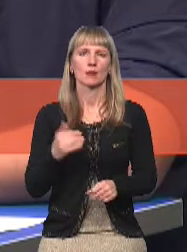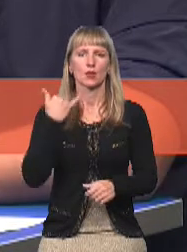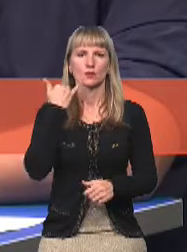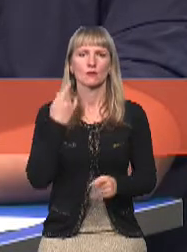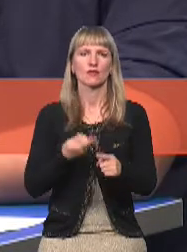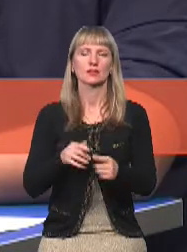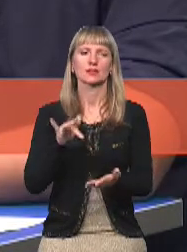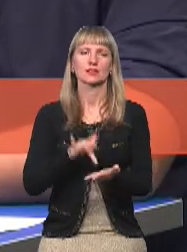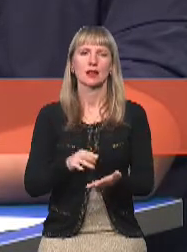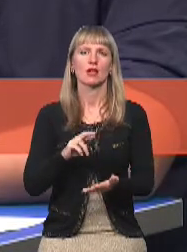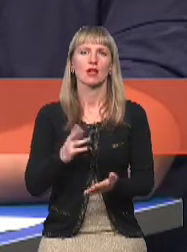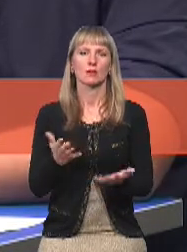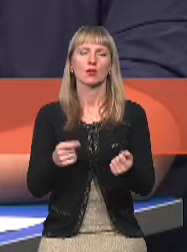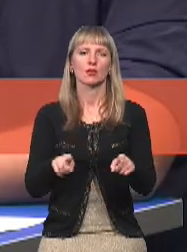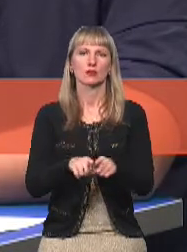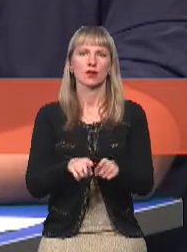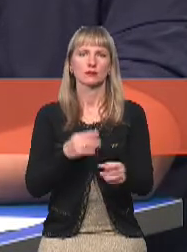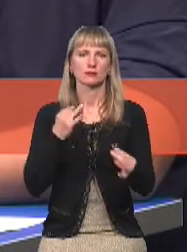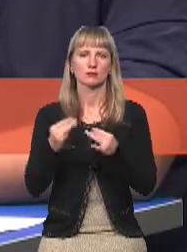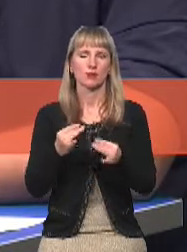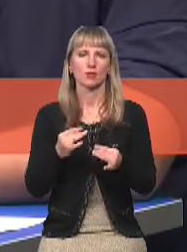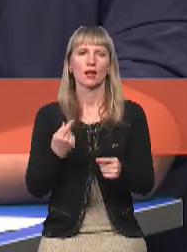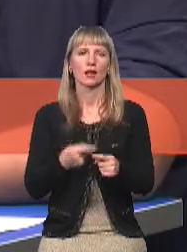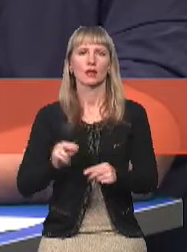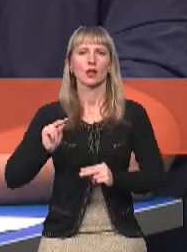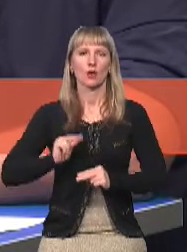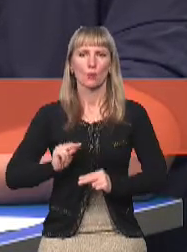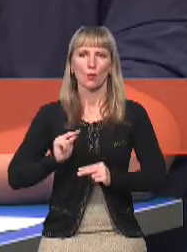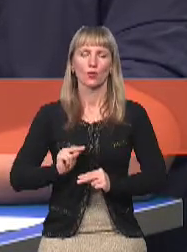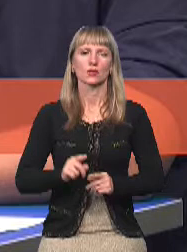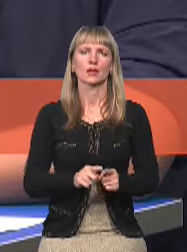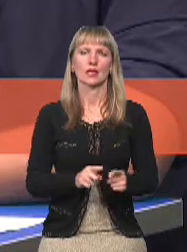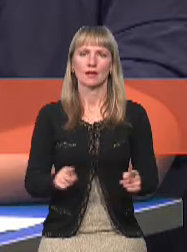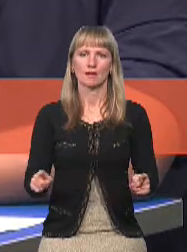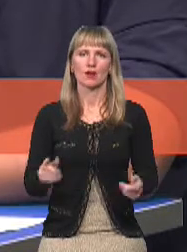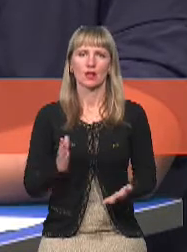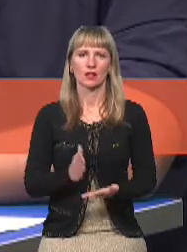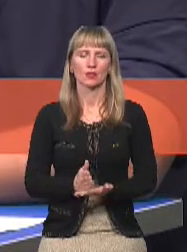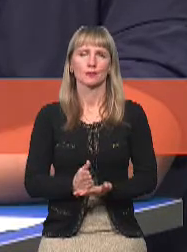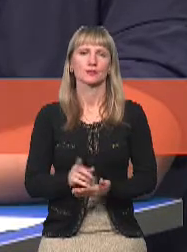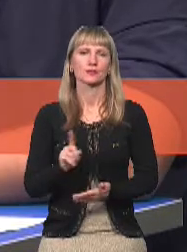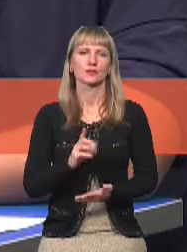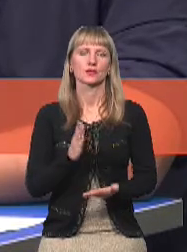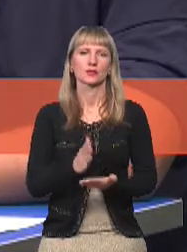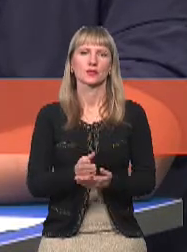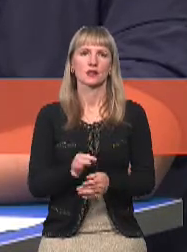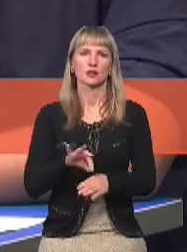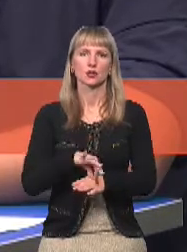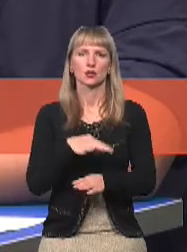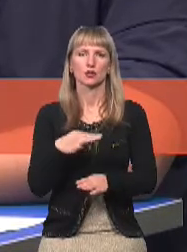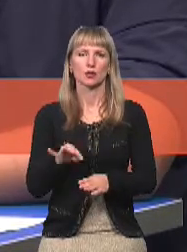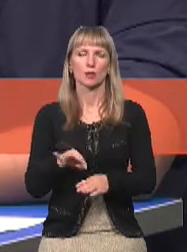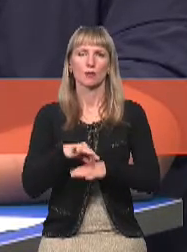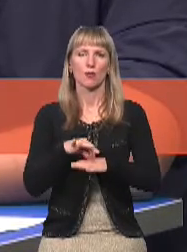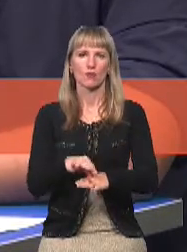цей центр, як отримати таку консультацію. Тобто оця робота досить тривала. Да? Що стосується катувань жорсткого